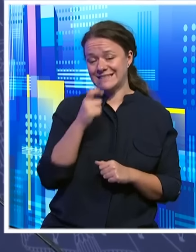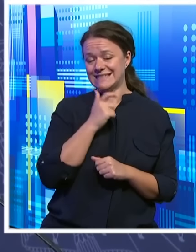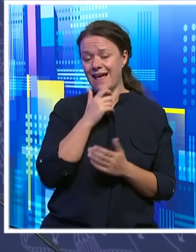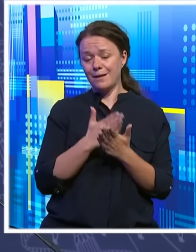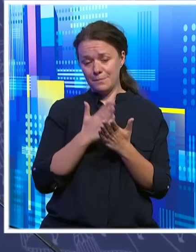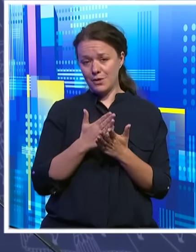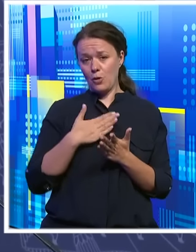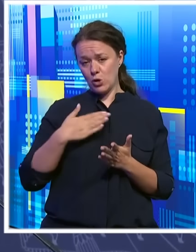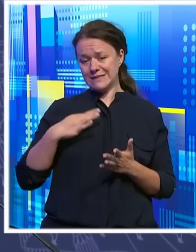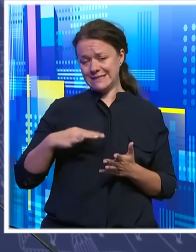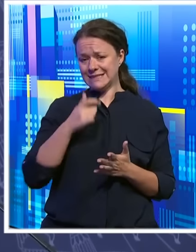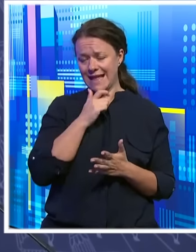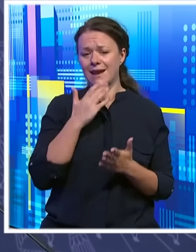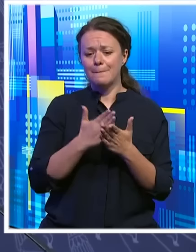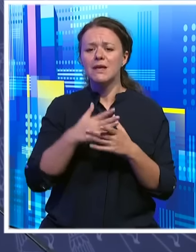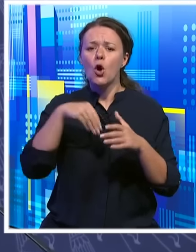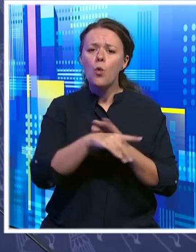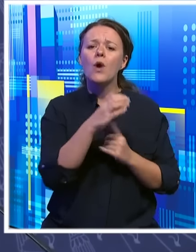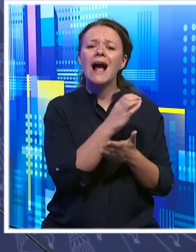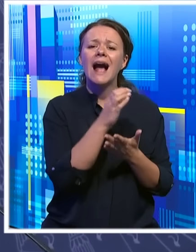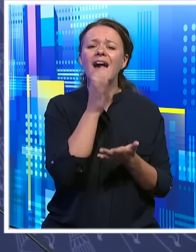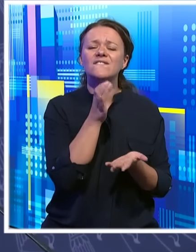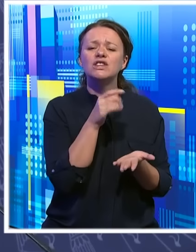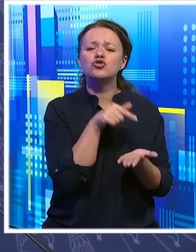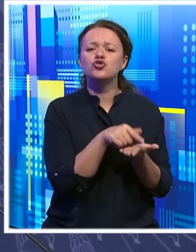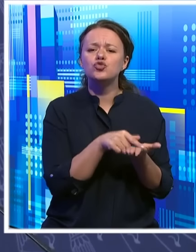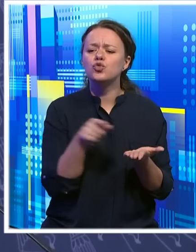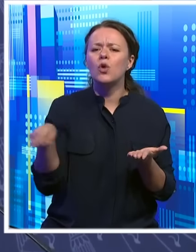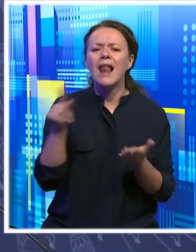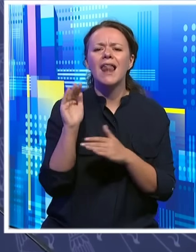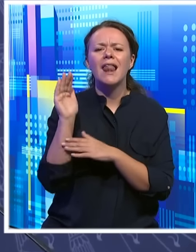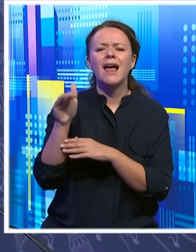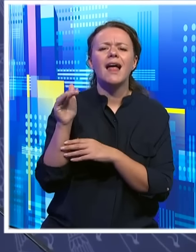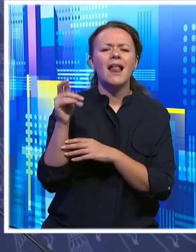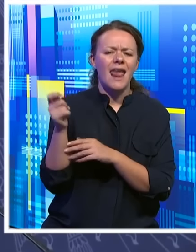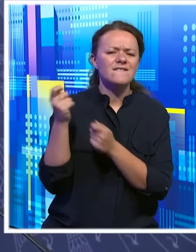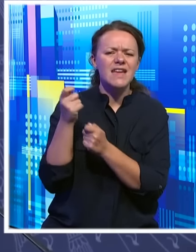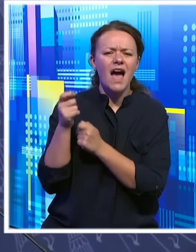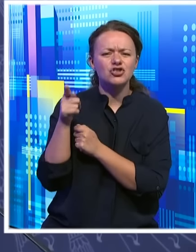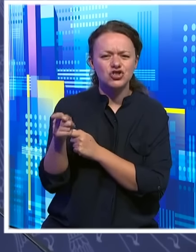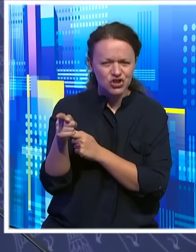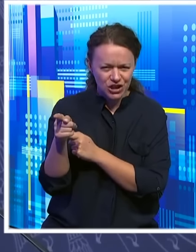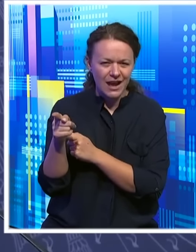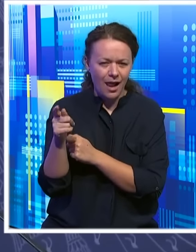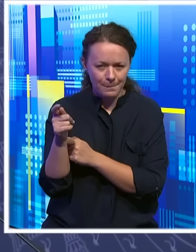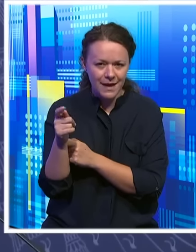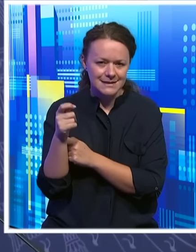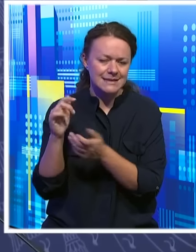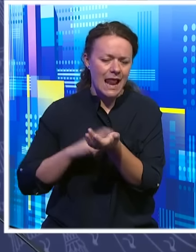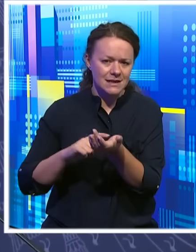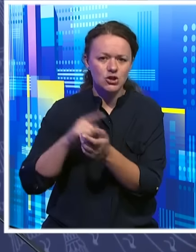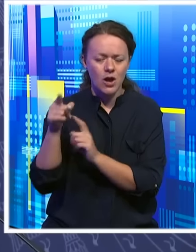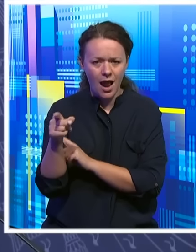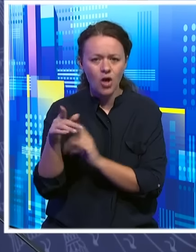napali navijači Šalkija Nelfijar, dakle, albanske